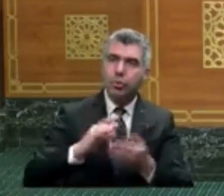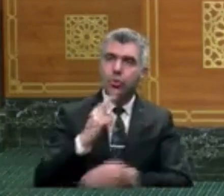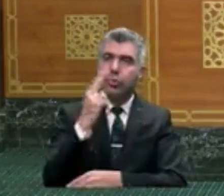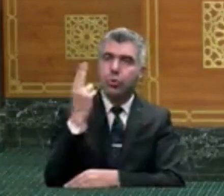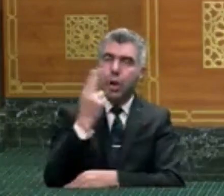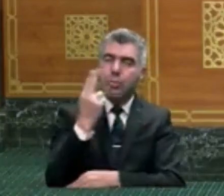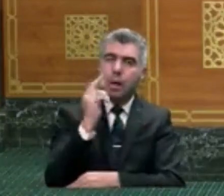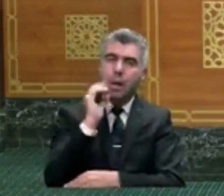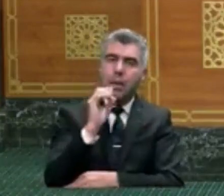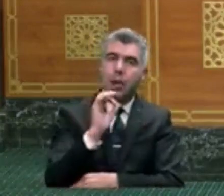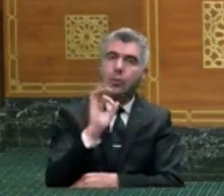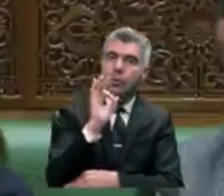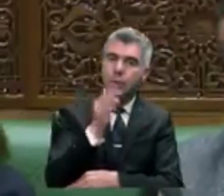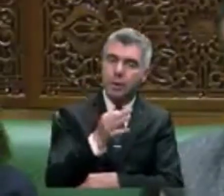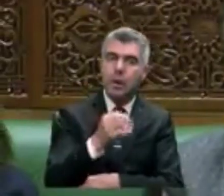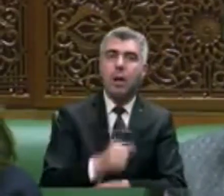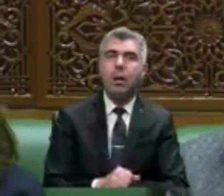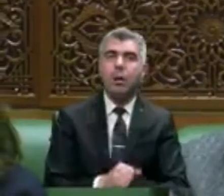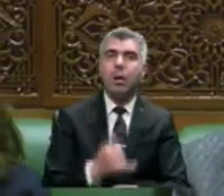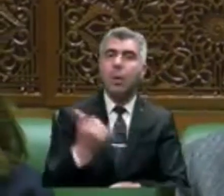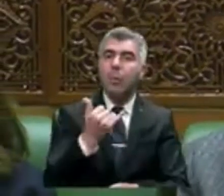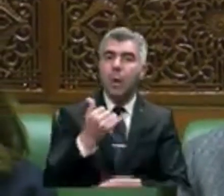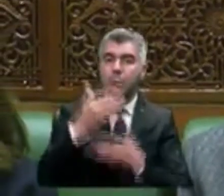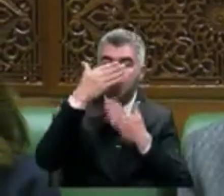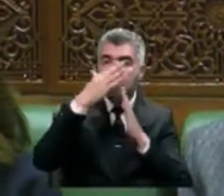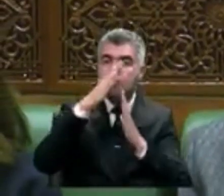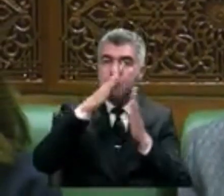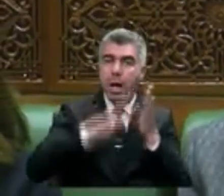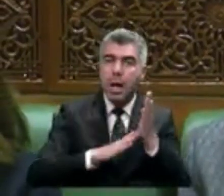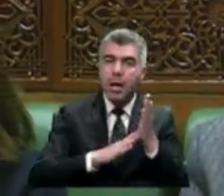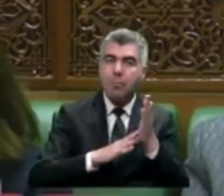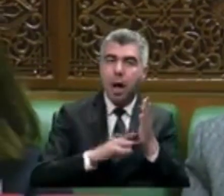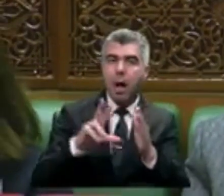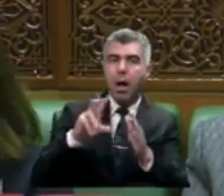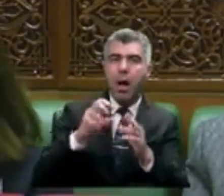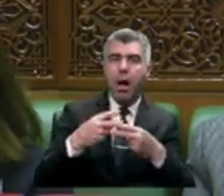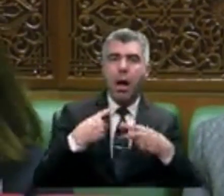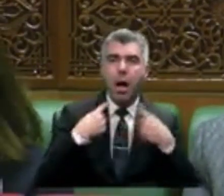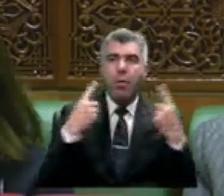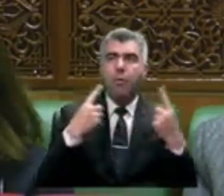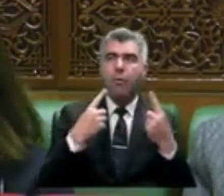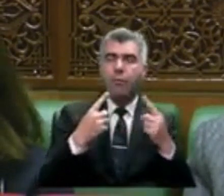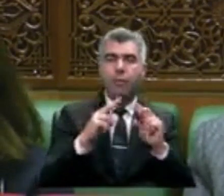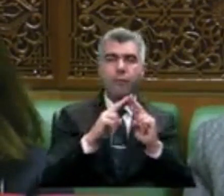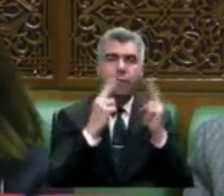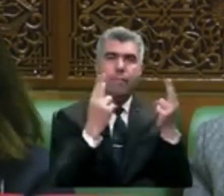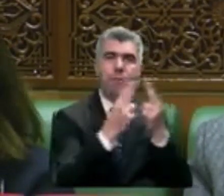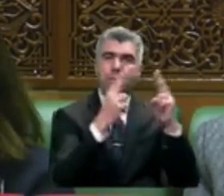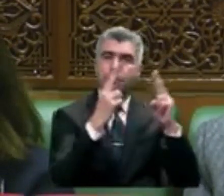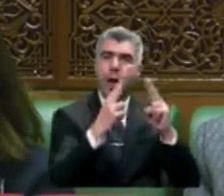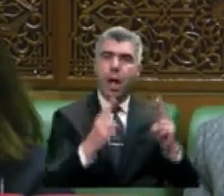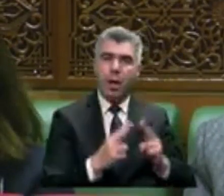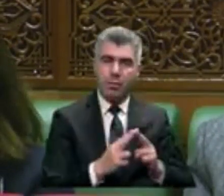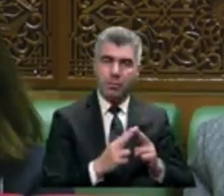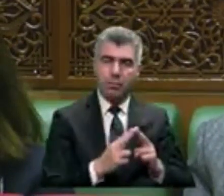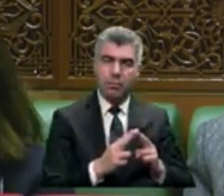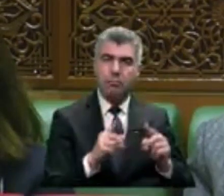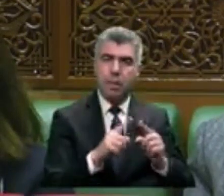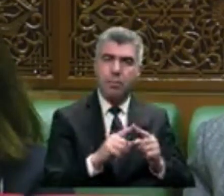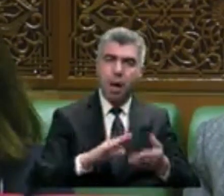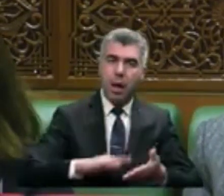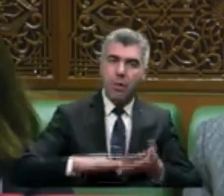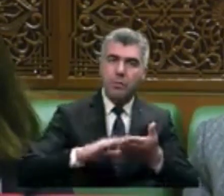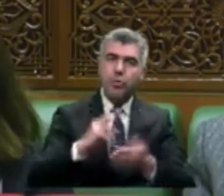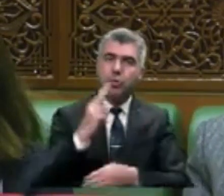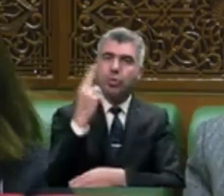العلمي وتطويره وجعل المغرب قطب قاري في هذا المجال فلا مصه من ان تحديث منظومه التعليم العالي